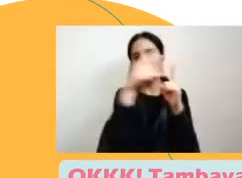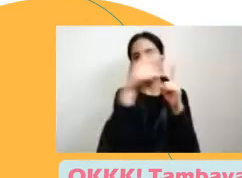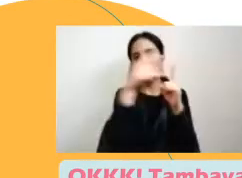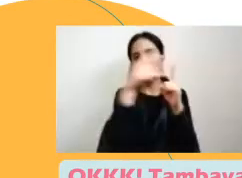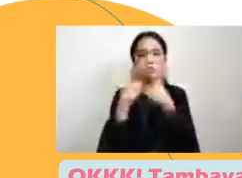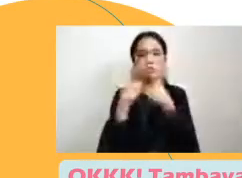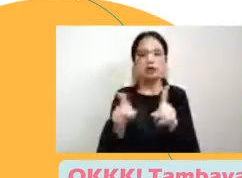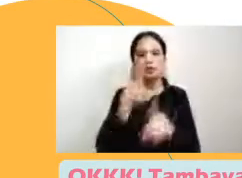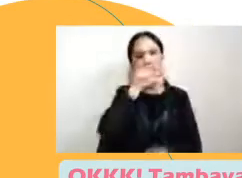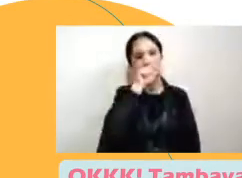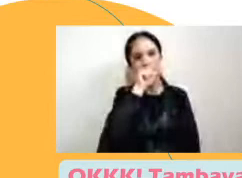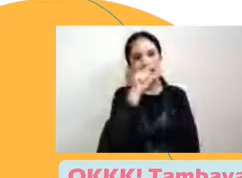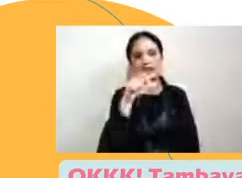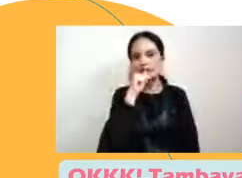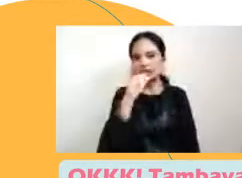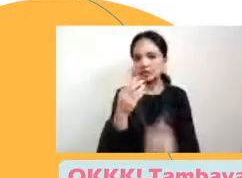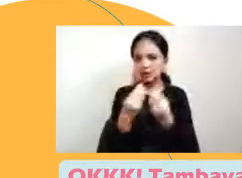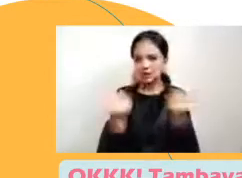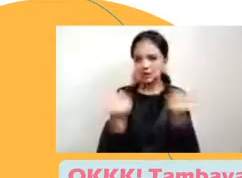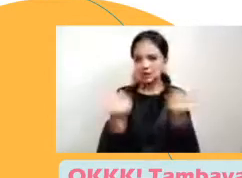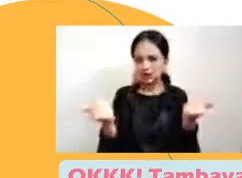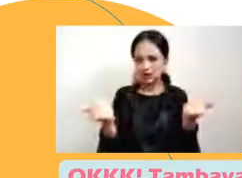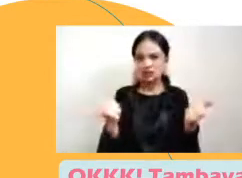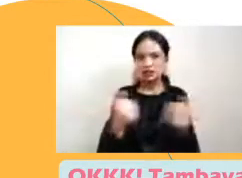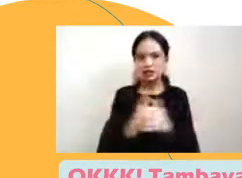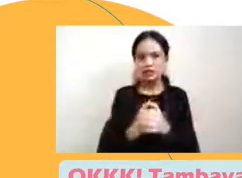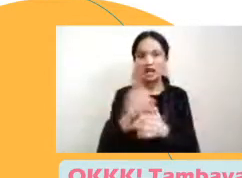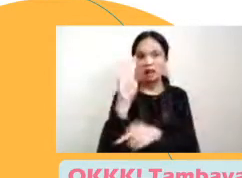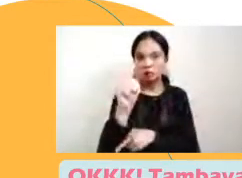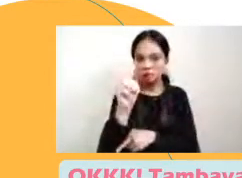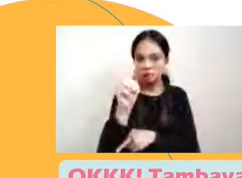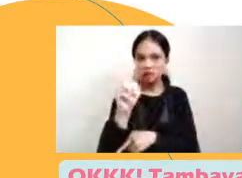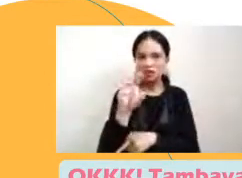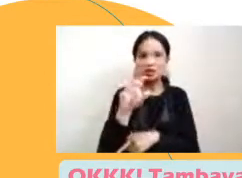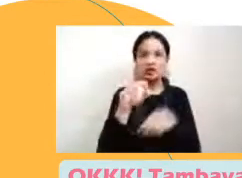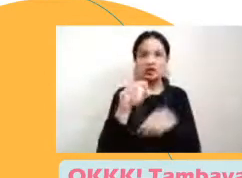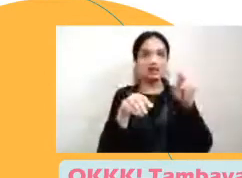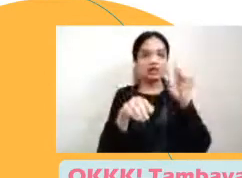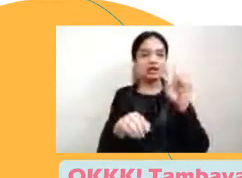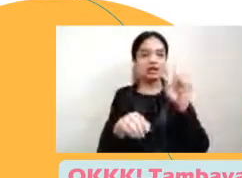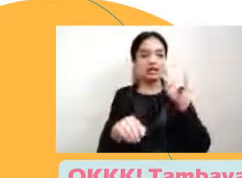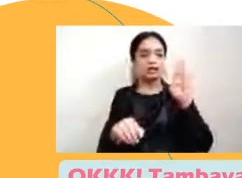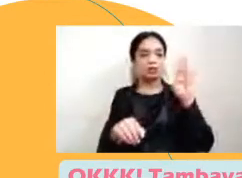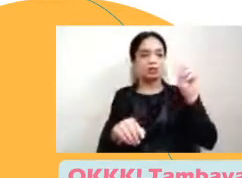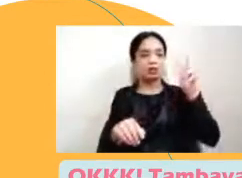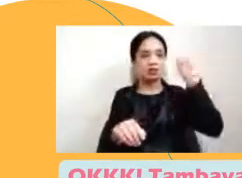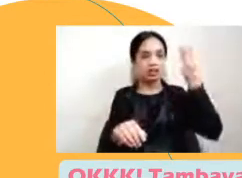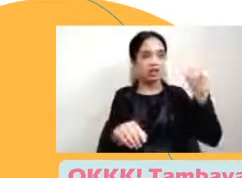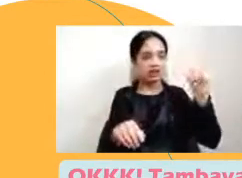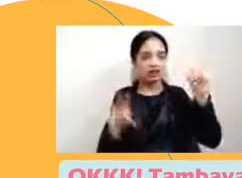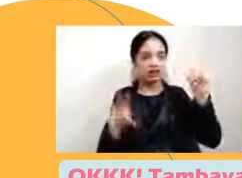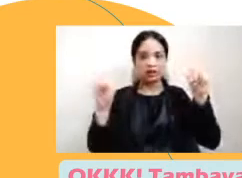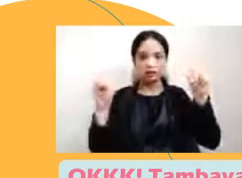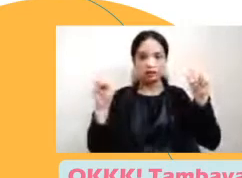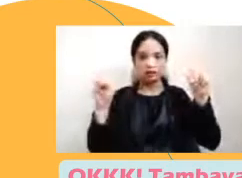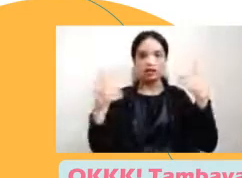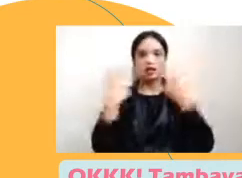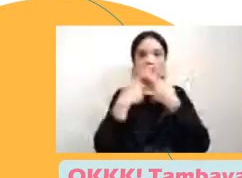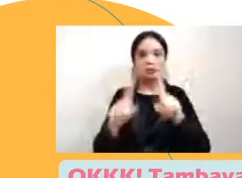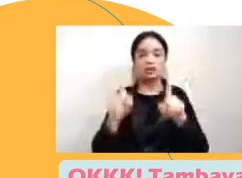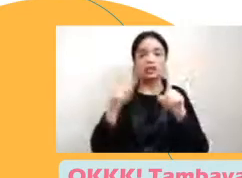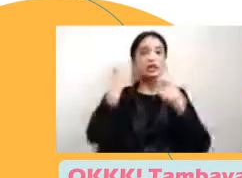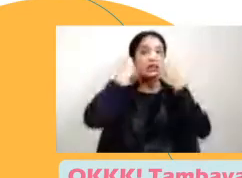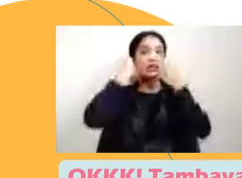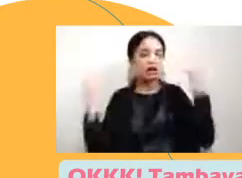hindi naman naghilom is ends in letter M. Yung ibon, letter N. Pero sa pandinig, magkatunog sila. So, para sa